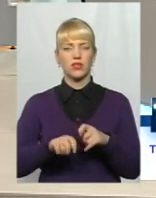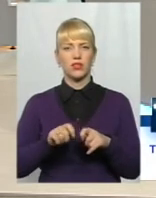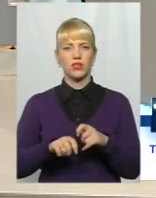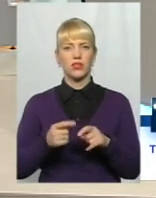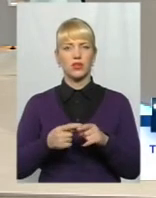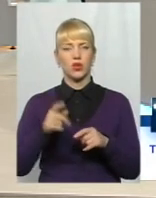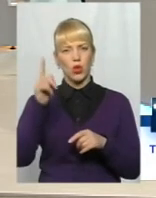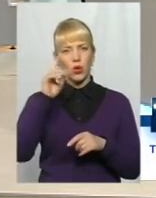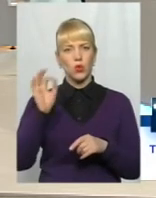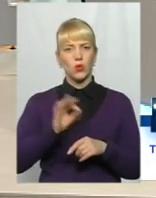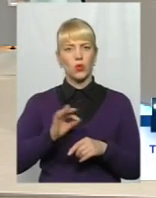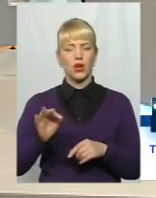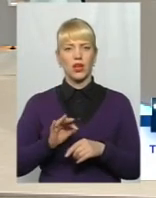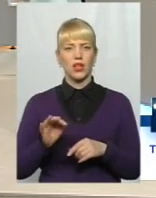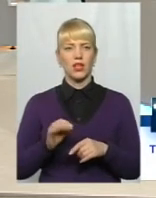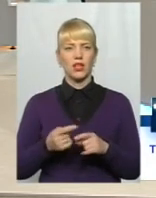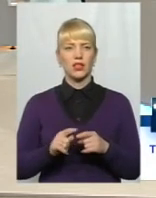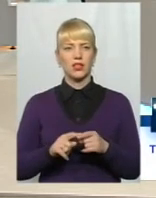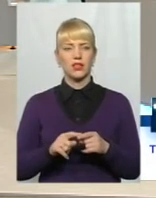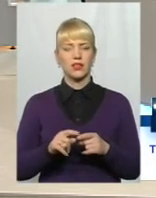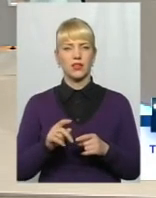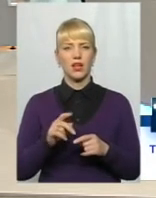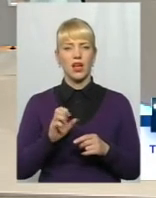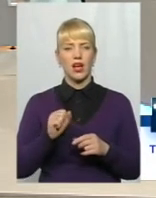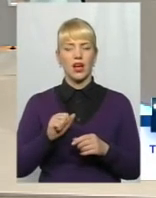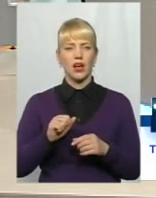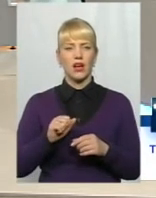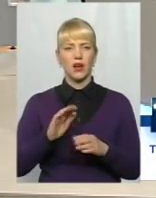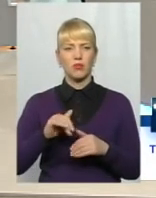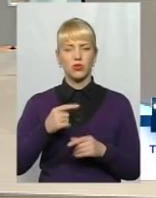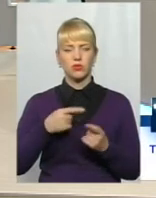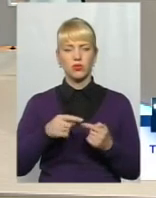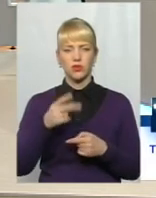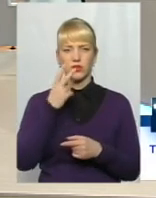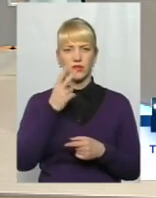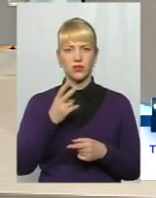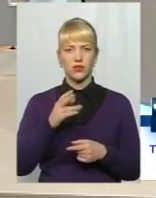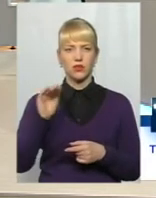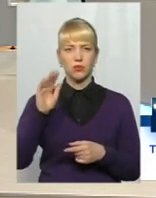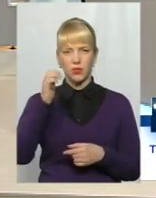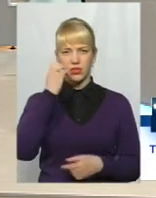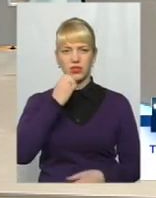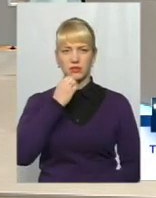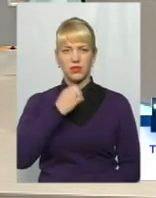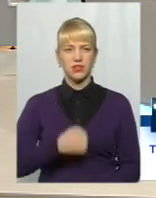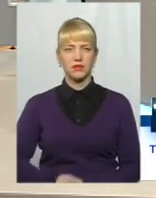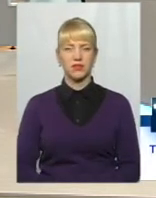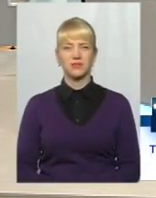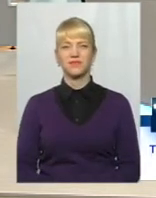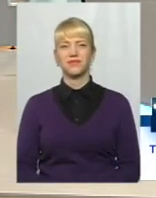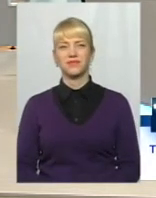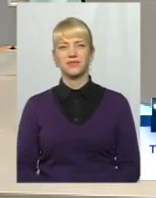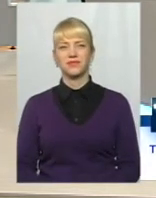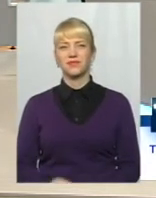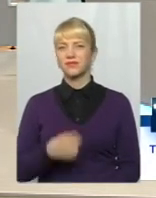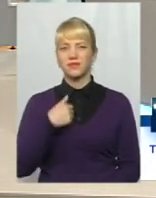туалети, які перед начальники в Європі перевіряють туалети, потім для другої смотри. До свидання, спасибо. І вам дякую. Не